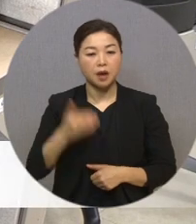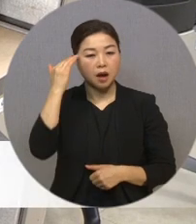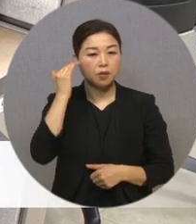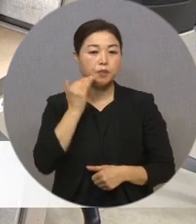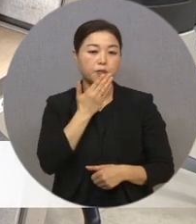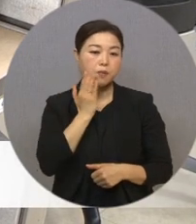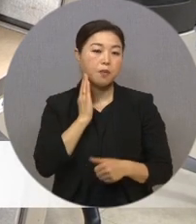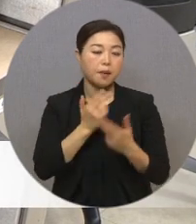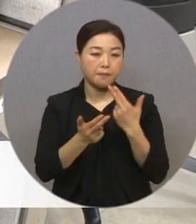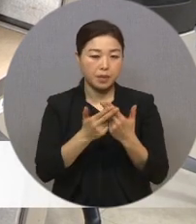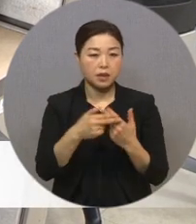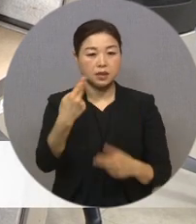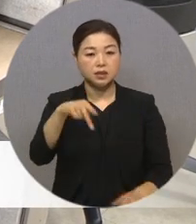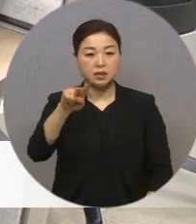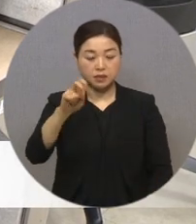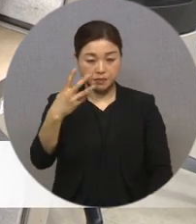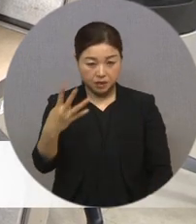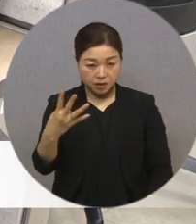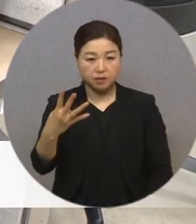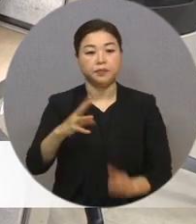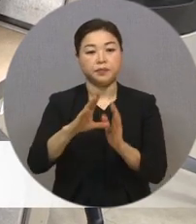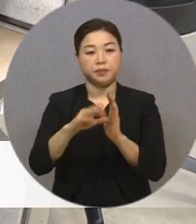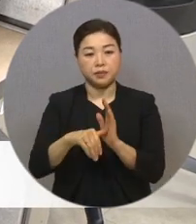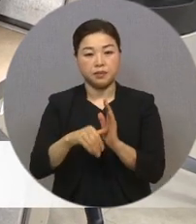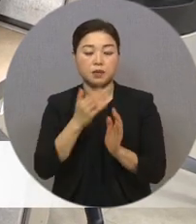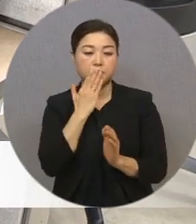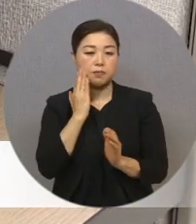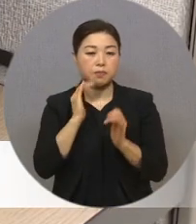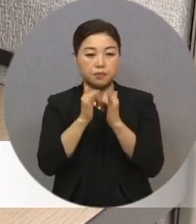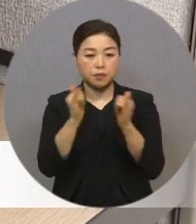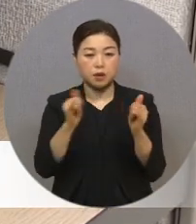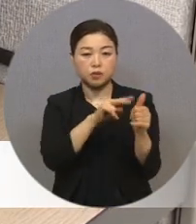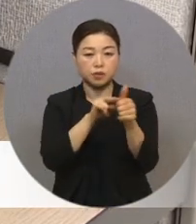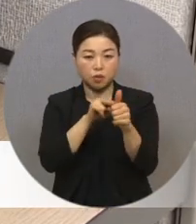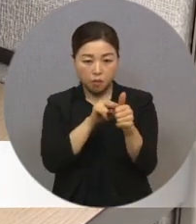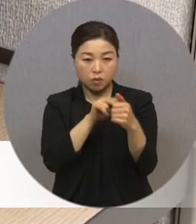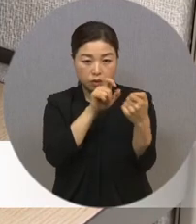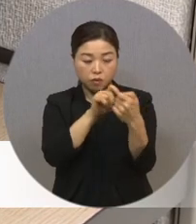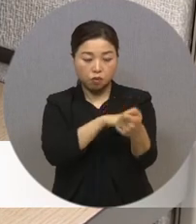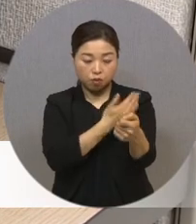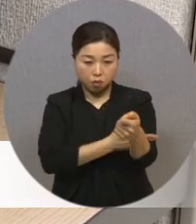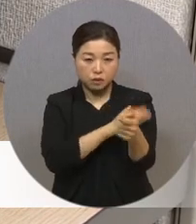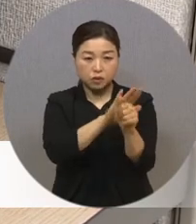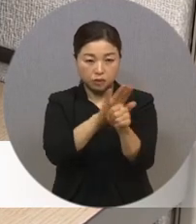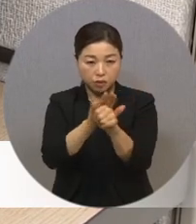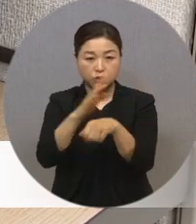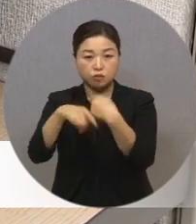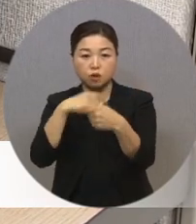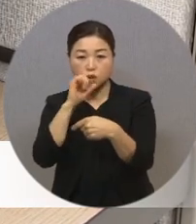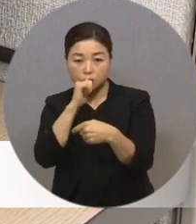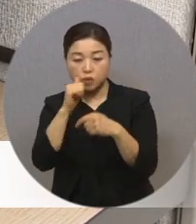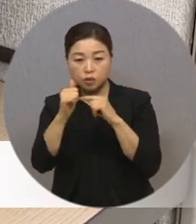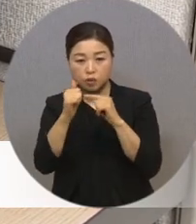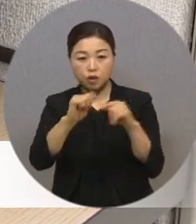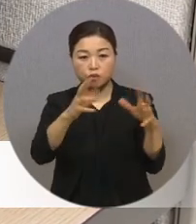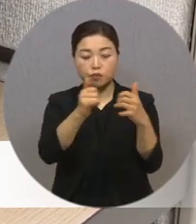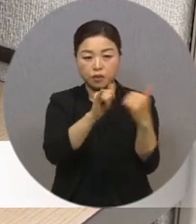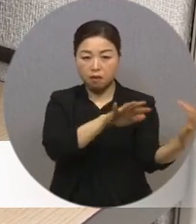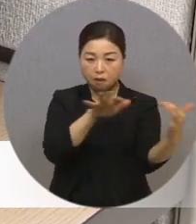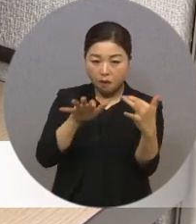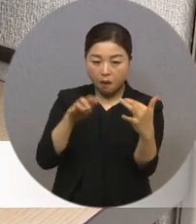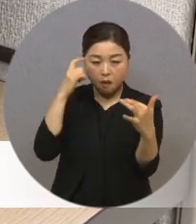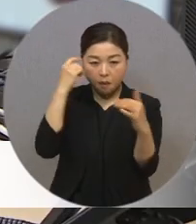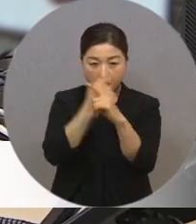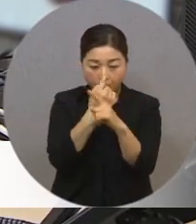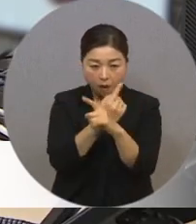농아인 협회가 2024년을 맞이해 농인의 정보 접근권을 보장하고 수호 통역에 대한 국민적 인식 전환을